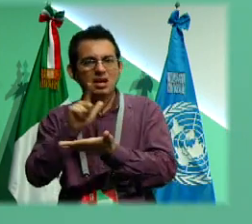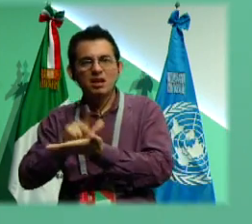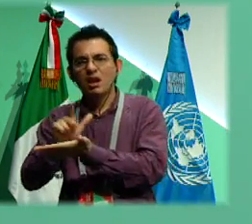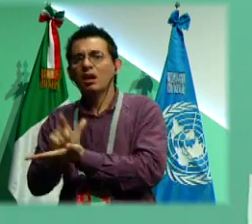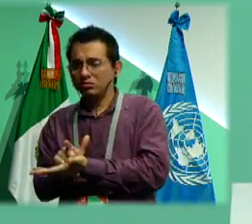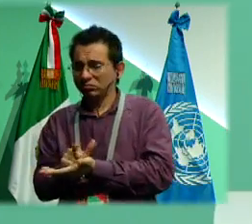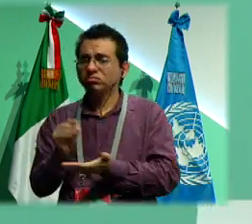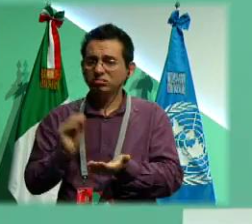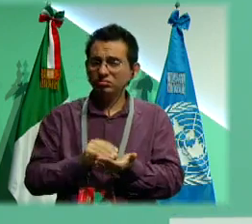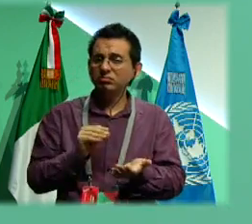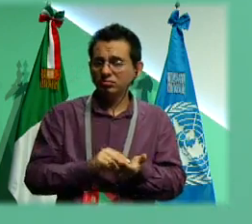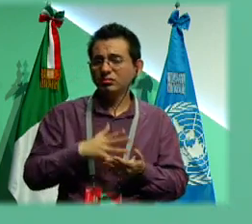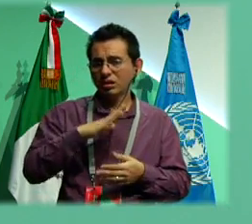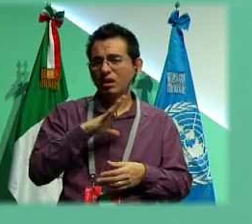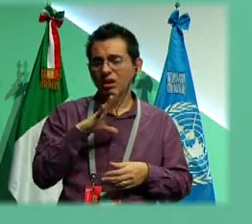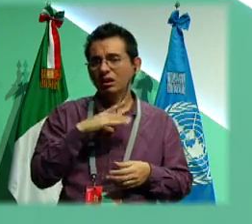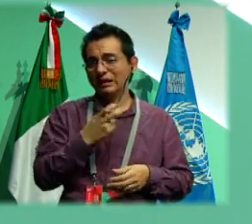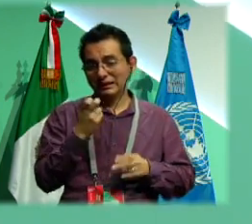Et